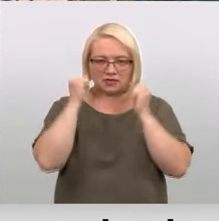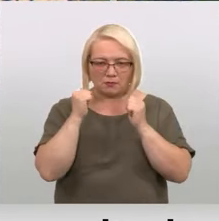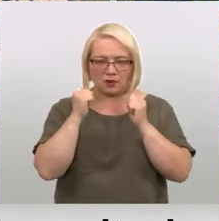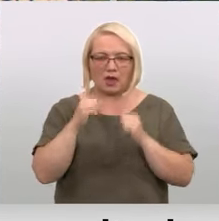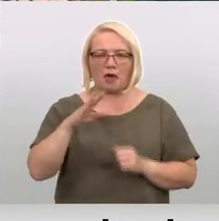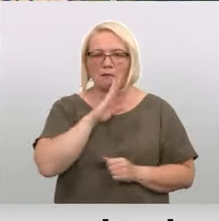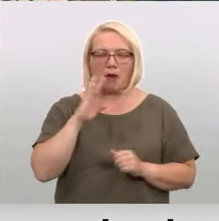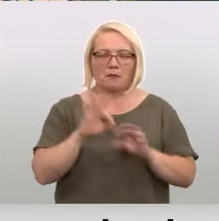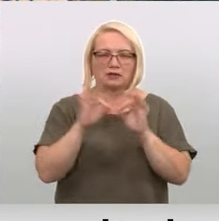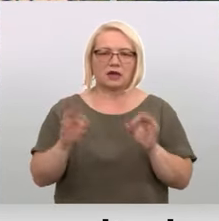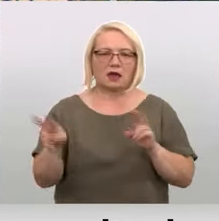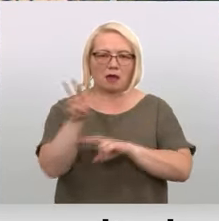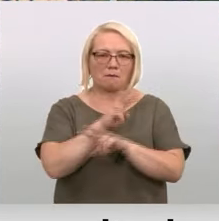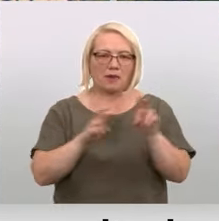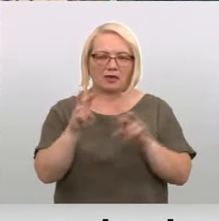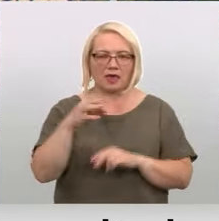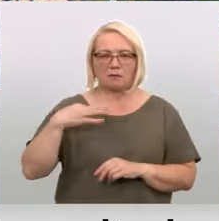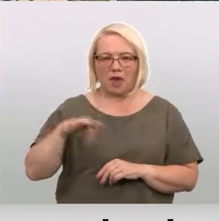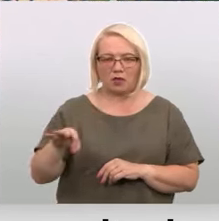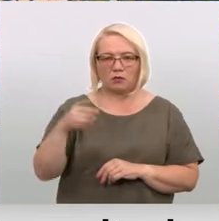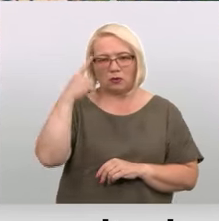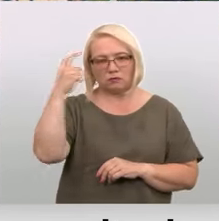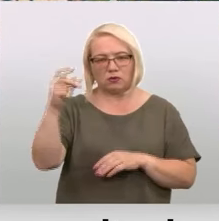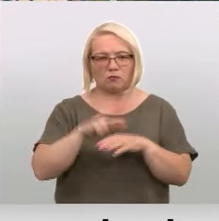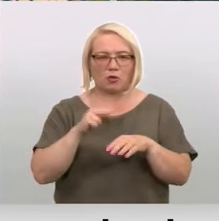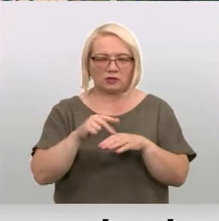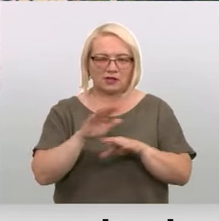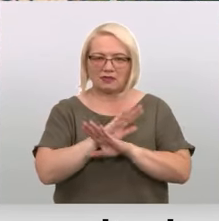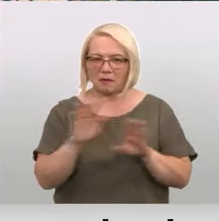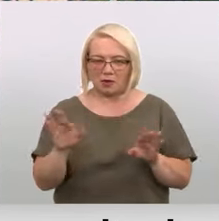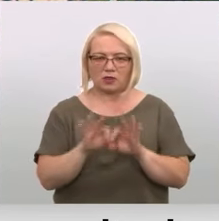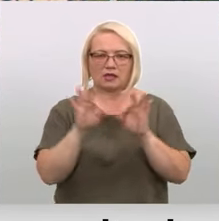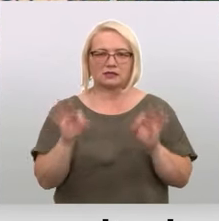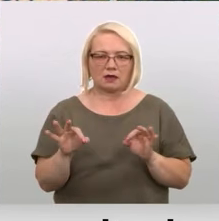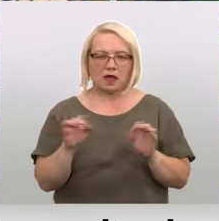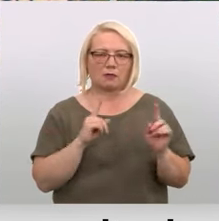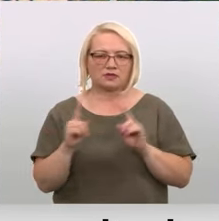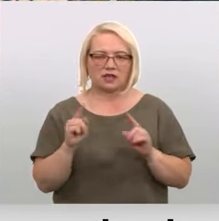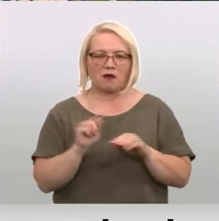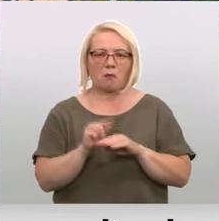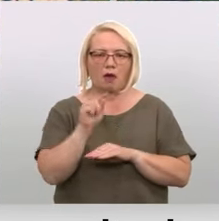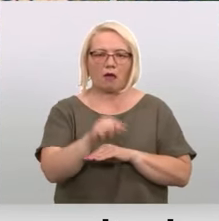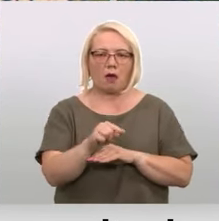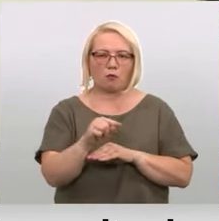meitu meklēt, taču nebija ziņojis policijai. Pret bērnu māti šobrīd sākts administratīvā pārkāpuma process.